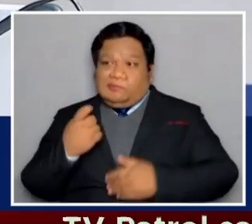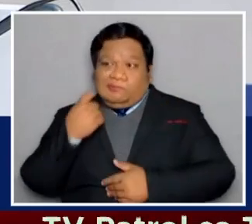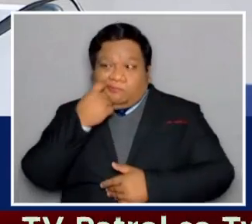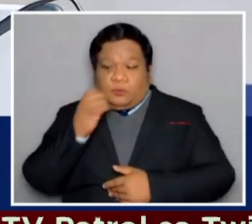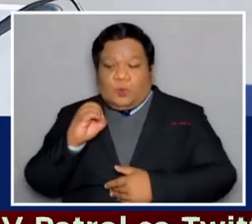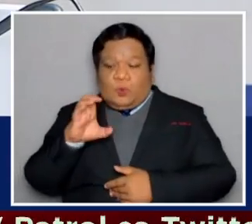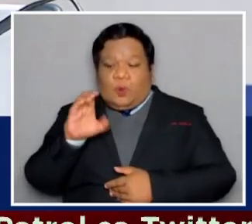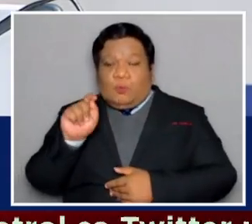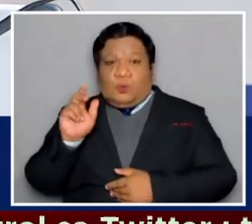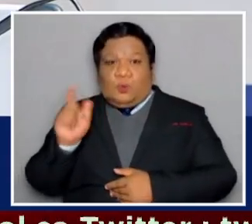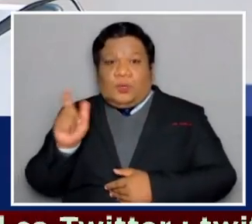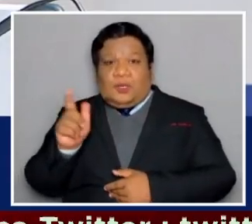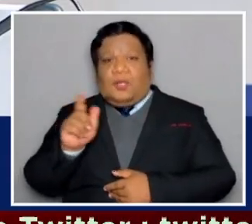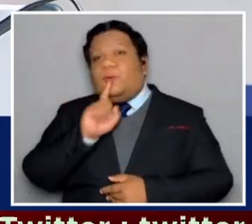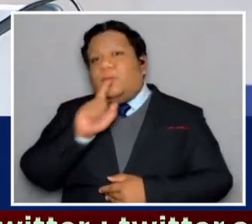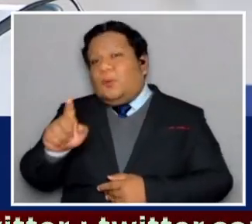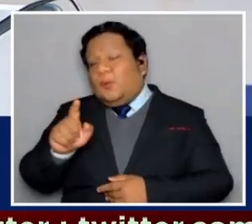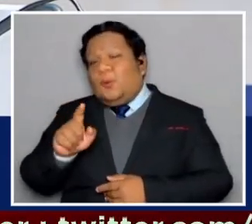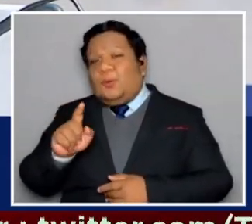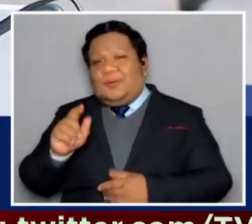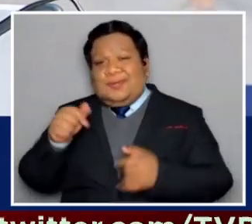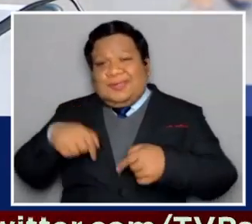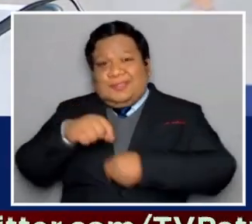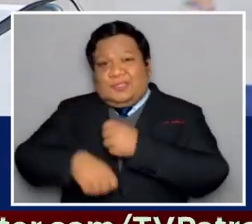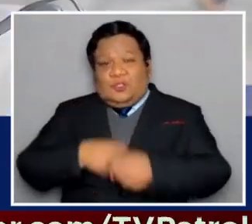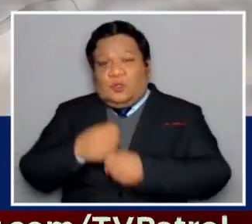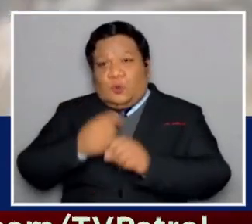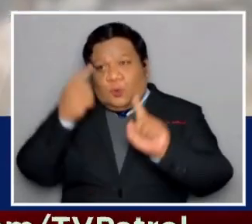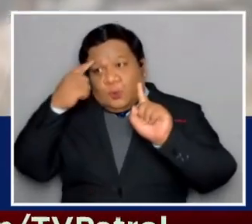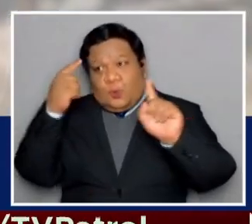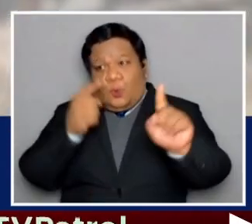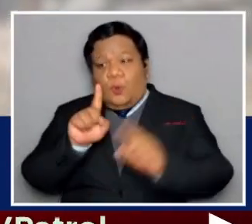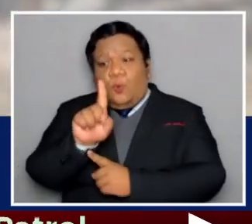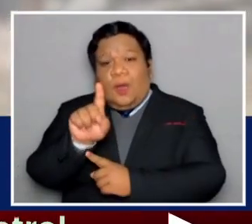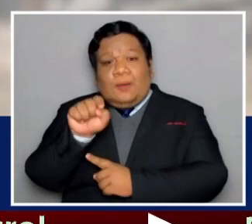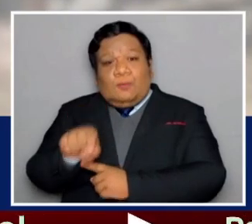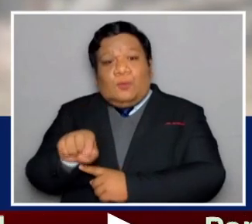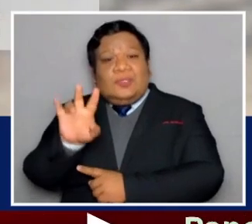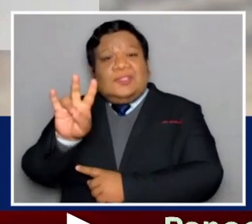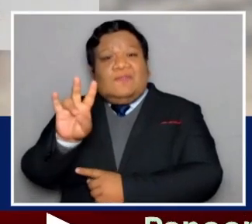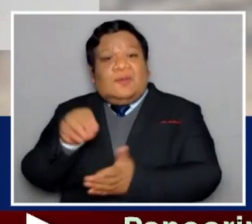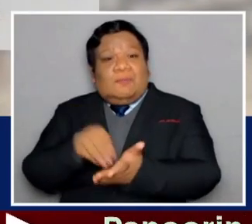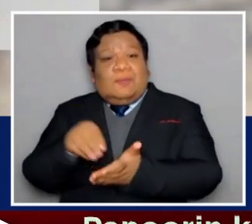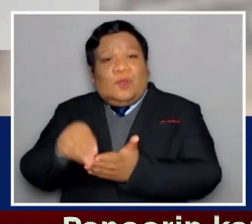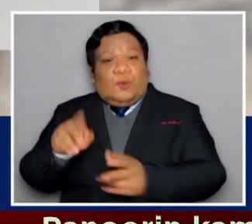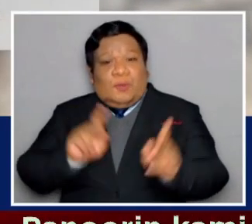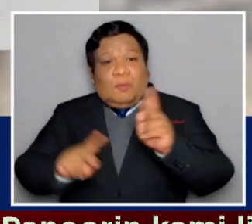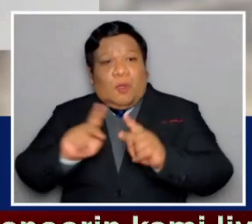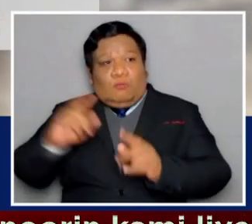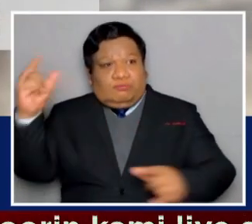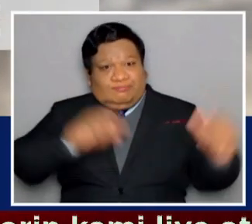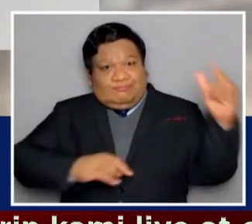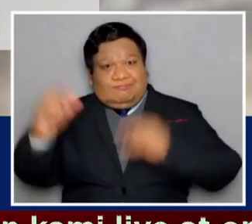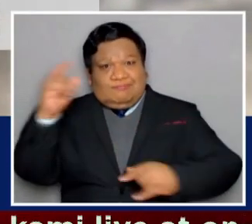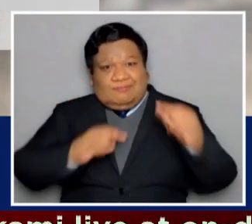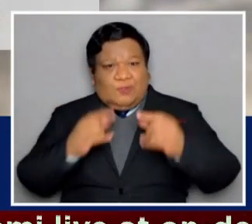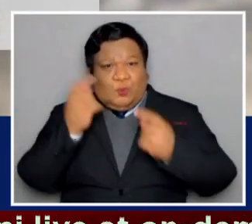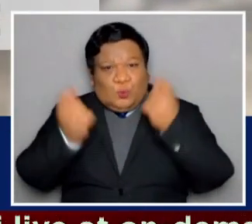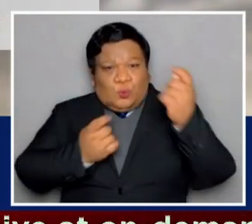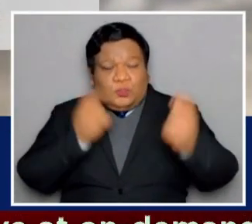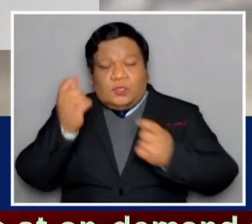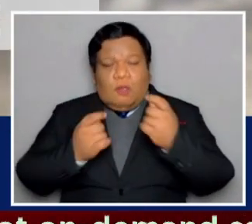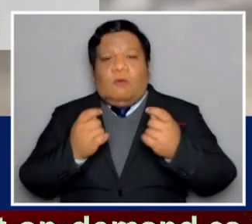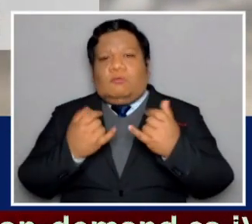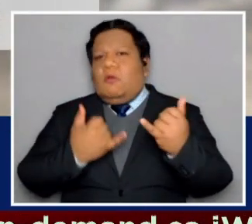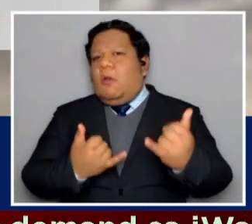na 1.7 milyong turista na dumating sa bansa bago pa matapos ang taon. Karamihan ay galing Amerika,